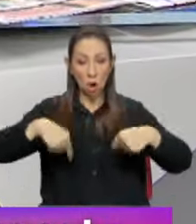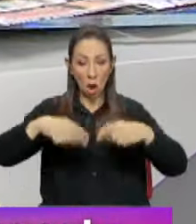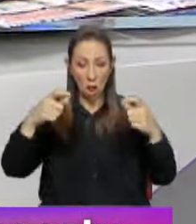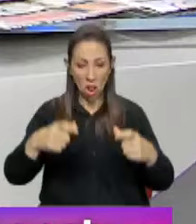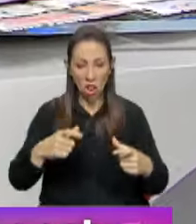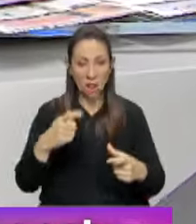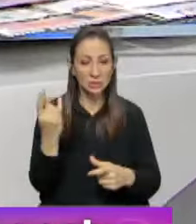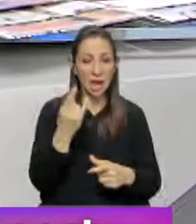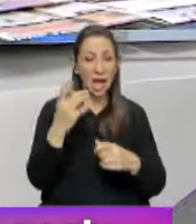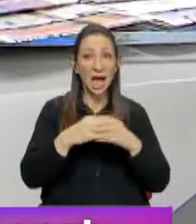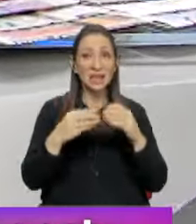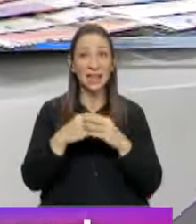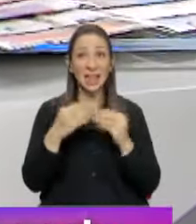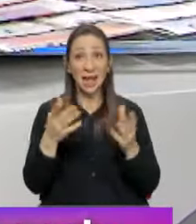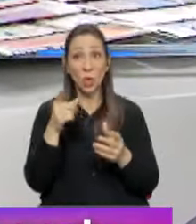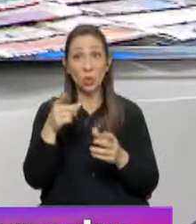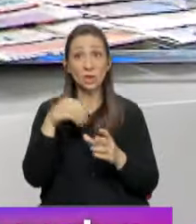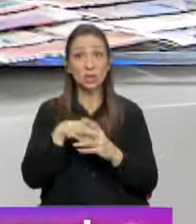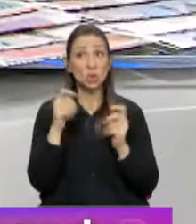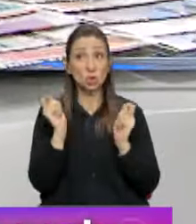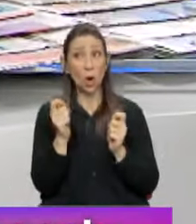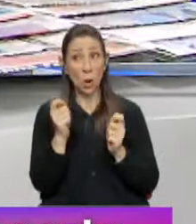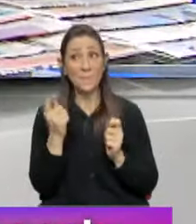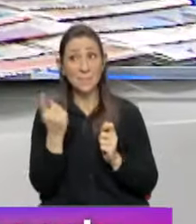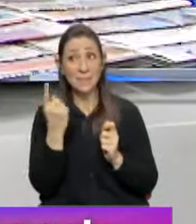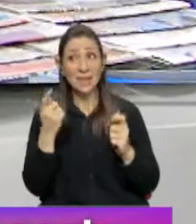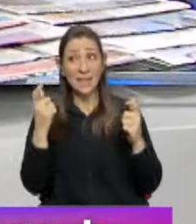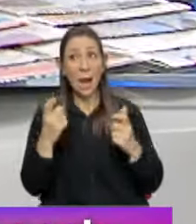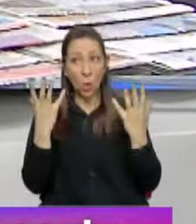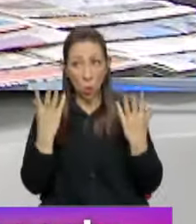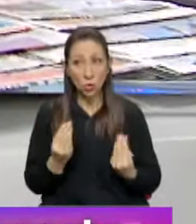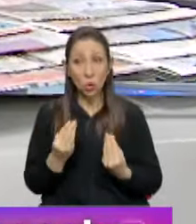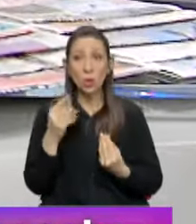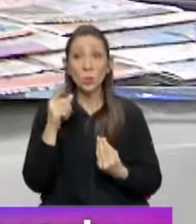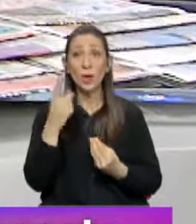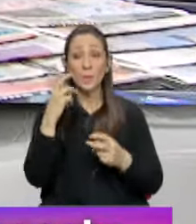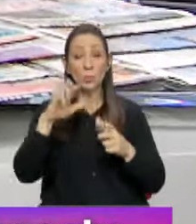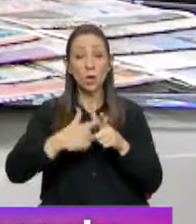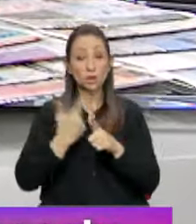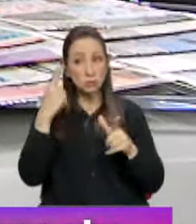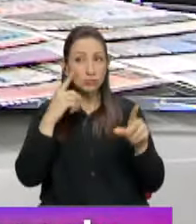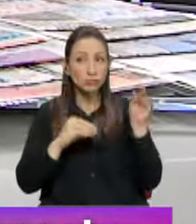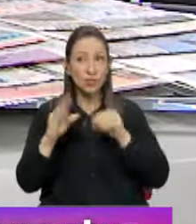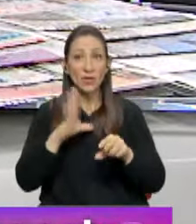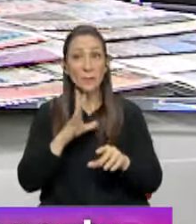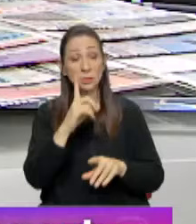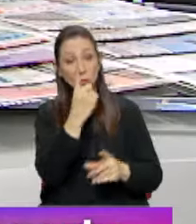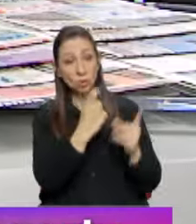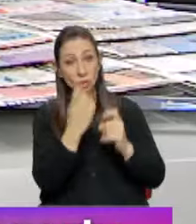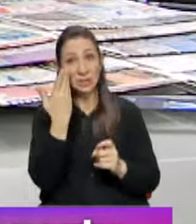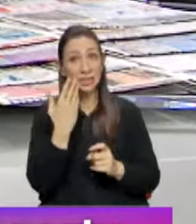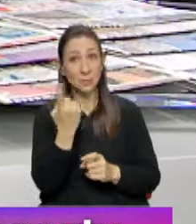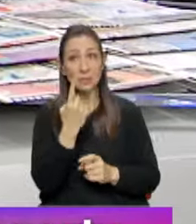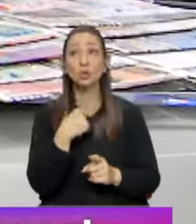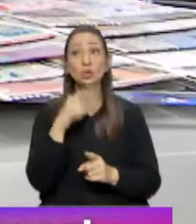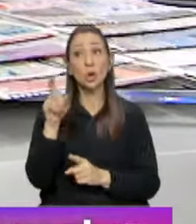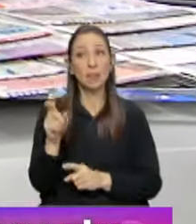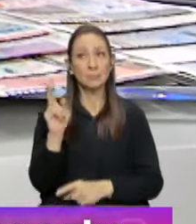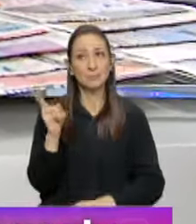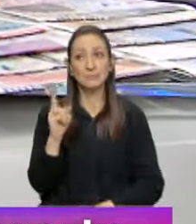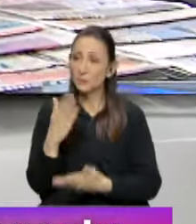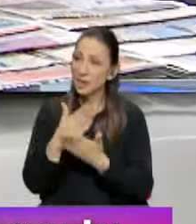seyahat eden Adanalılar, hani onlar için de zor bir yer haline geldi. Buraya bir proje üretiliyor mu diye sormuş izleyicilerimizden birisi. Soralım